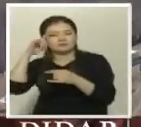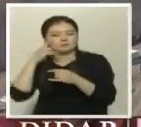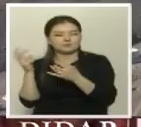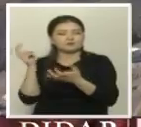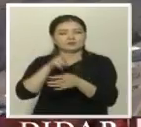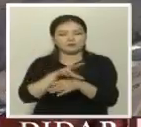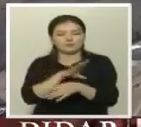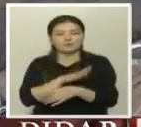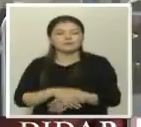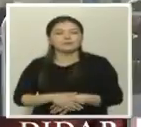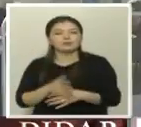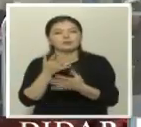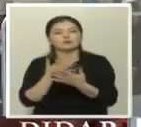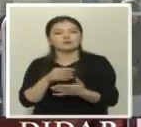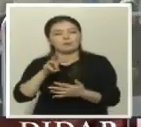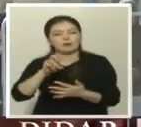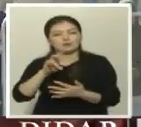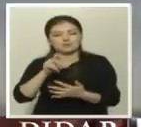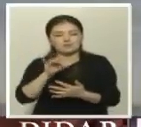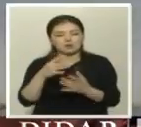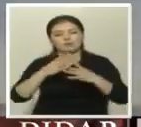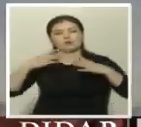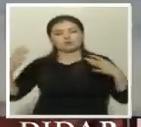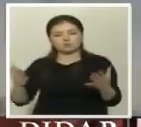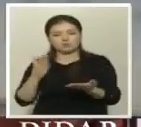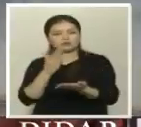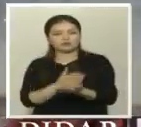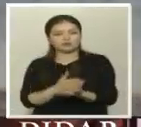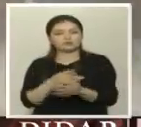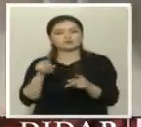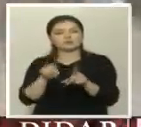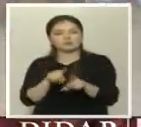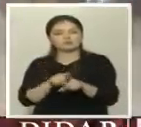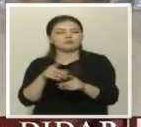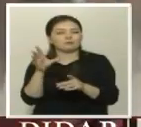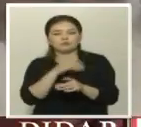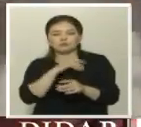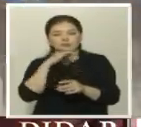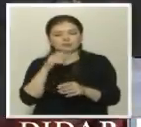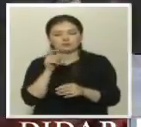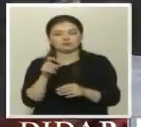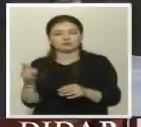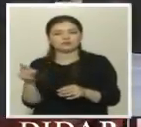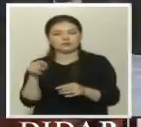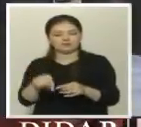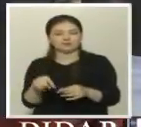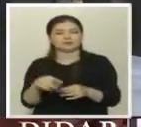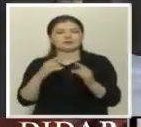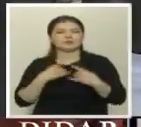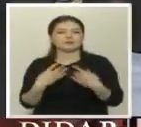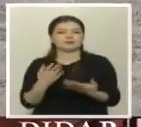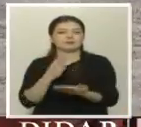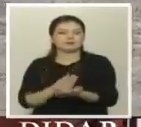образом жителям Он достал придает большое значение к празднику амали отмечает его по особому и масштаб праздника который способствует сплочению